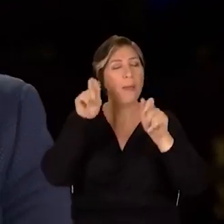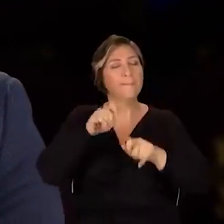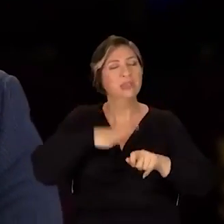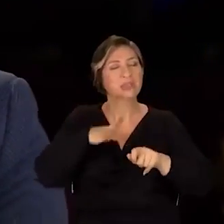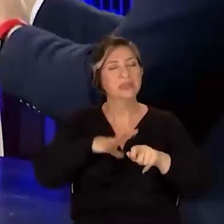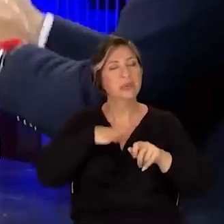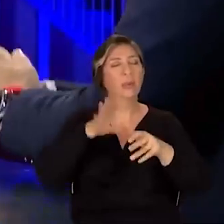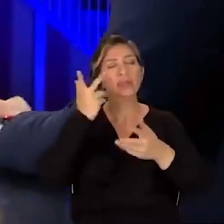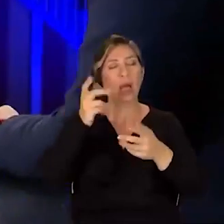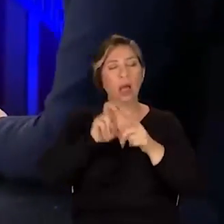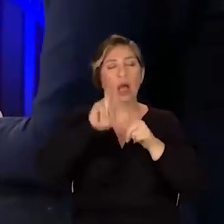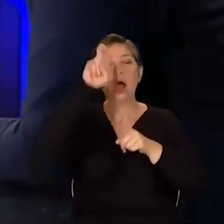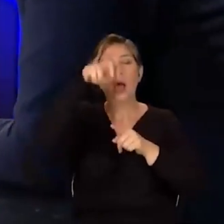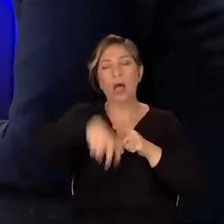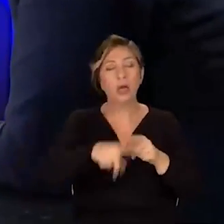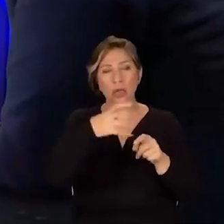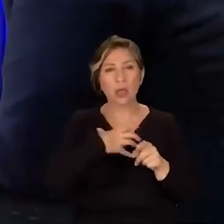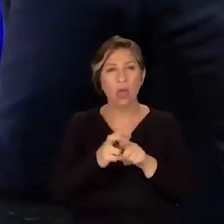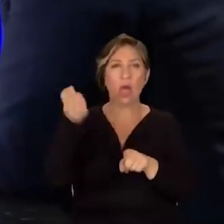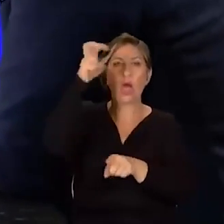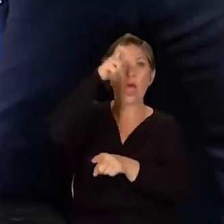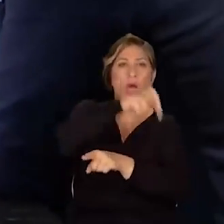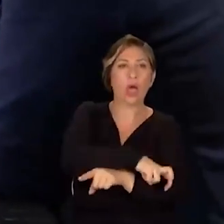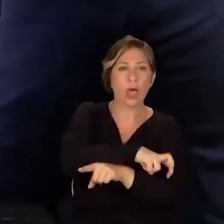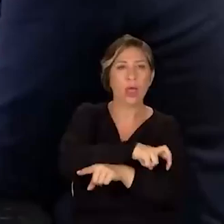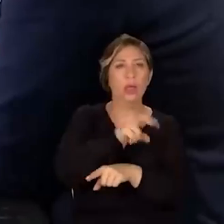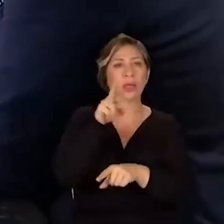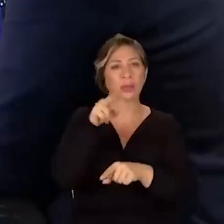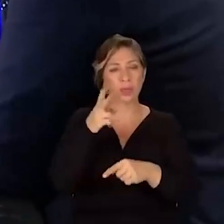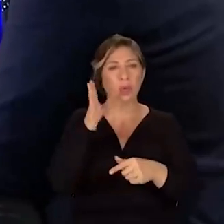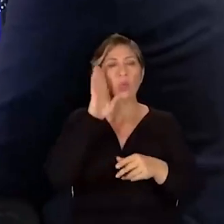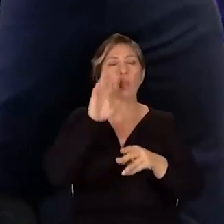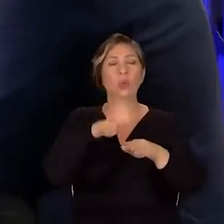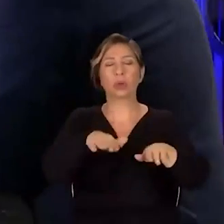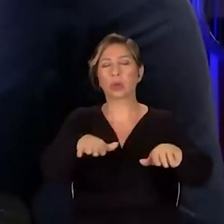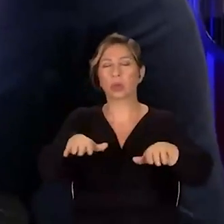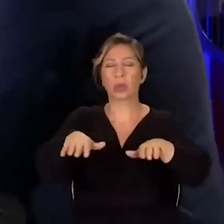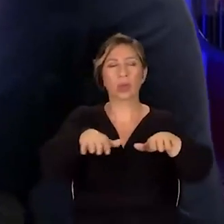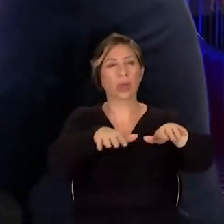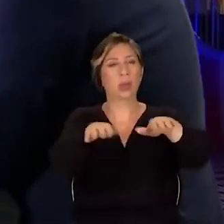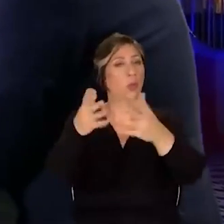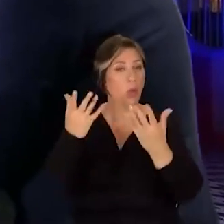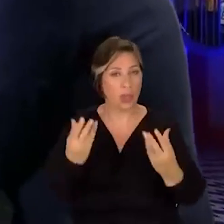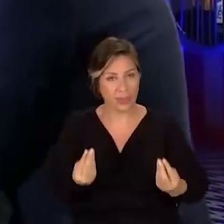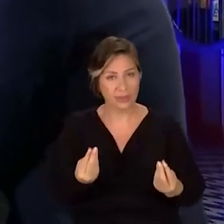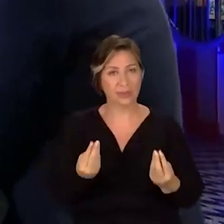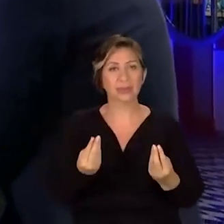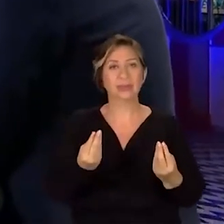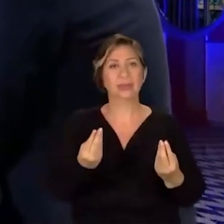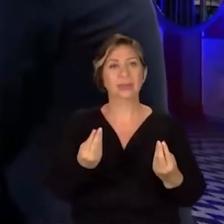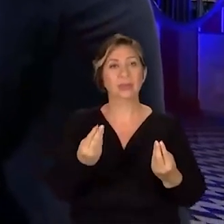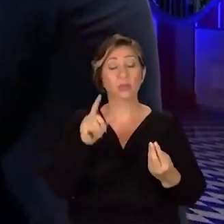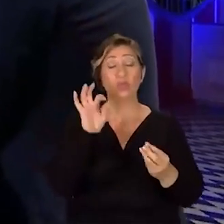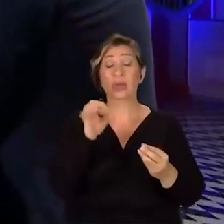zaten. Tanımları şimdi burada, yataktan düşmek gibi. Burada, yataktan düşülür, burada, uyur gezer olmuş. Şunu mutlaka söylememiz lazım. Yani